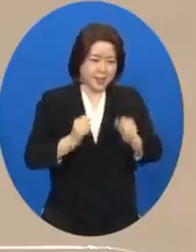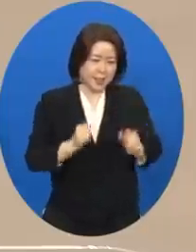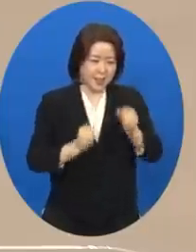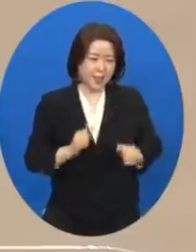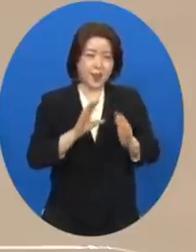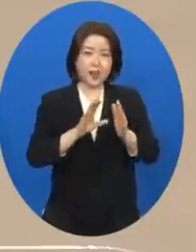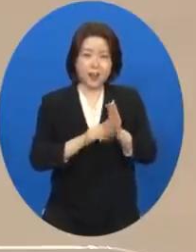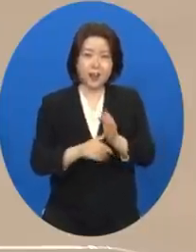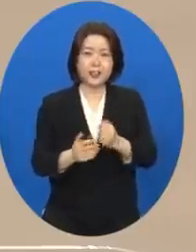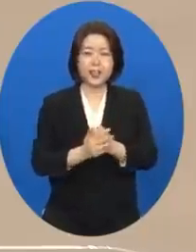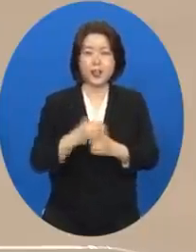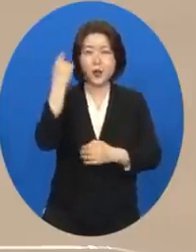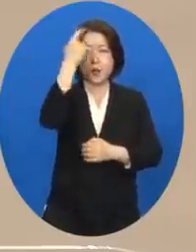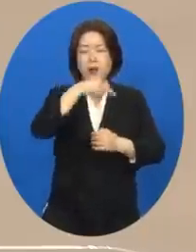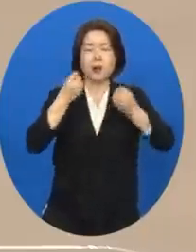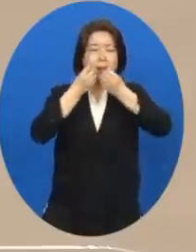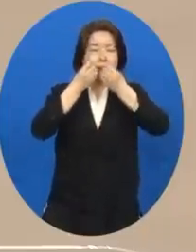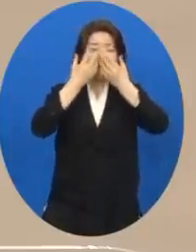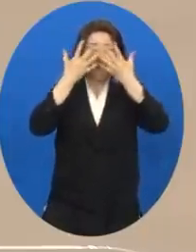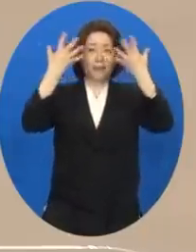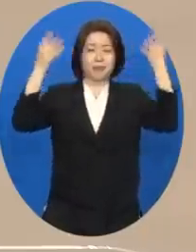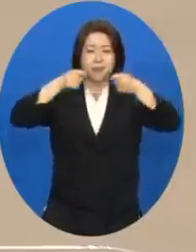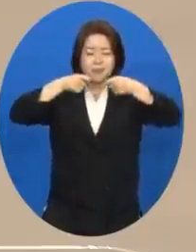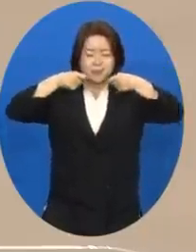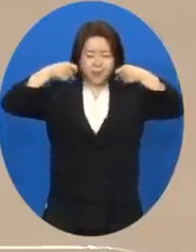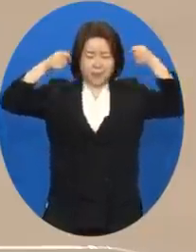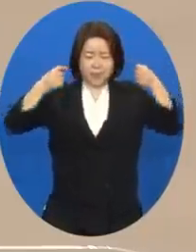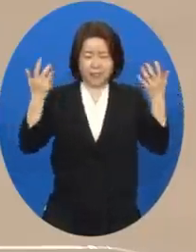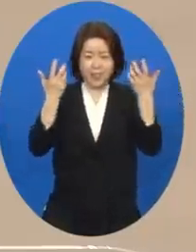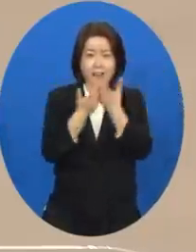때는 얼굴이 환희가 넘쳤습니다